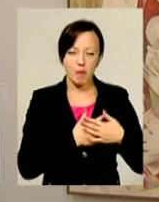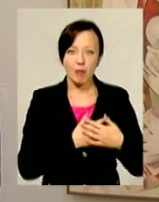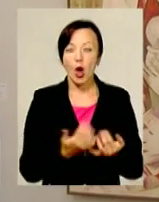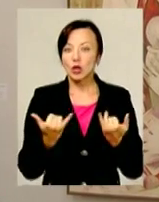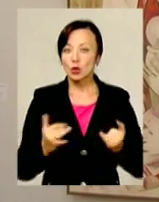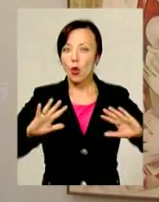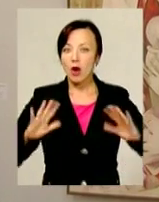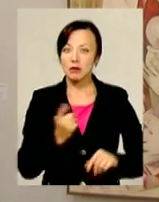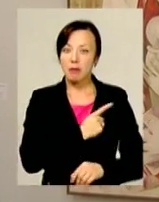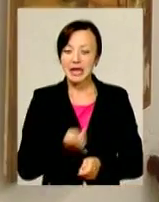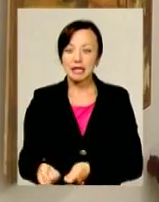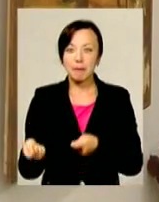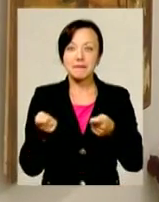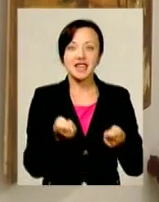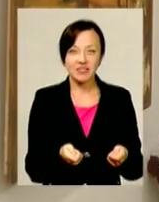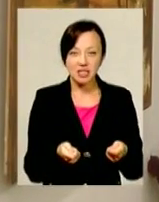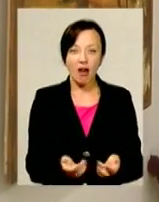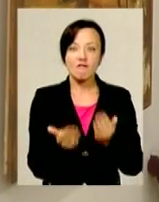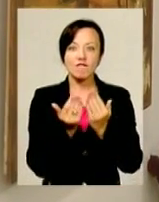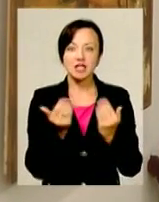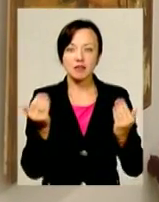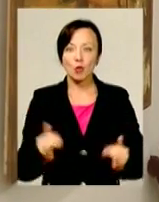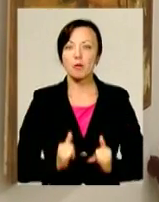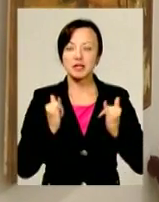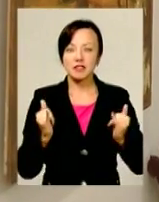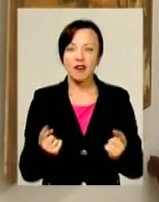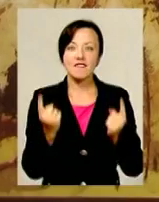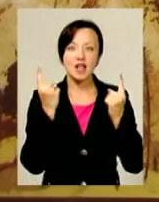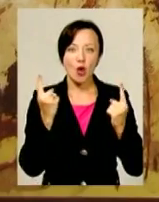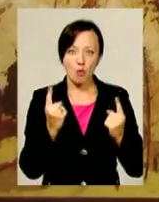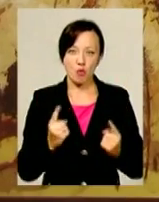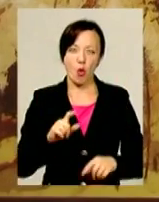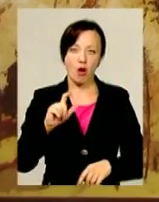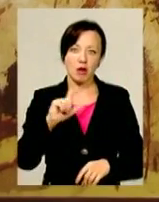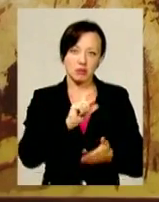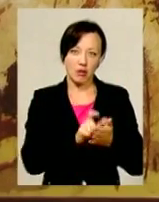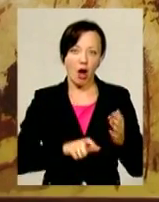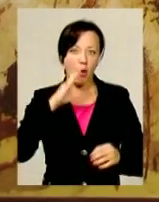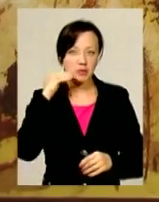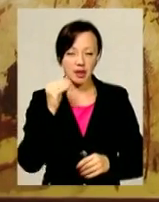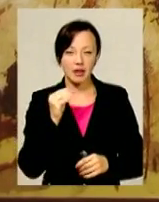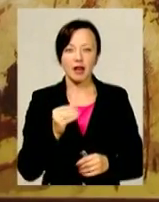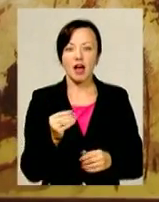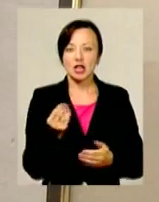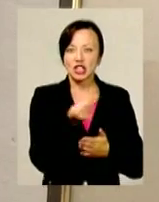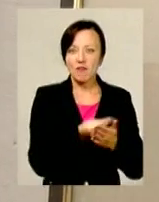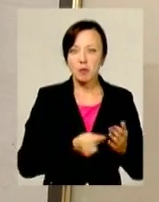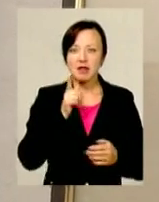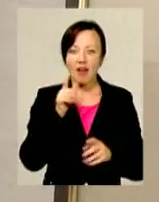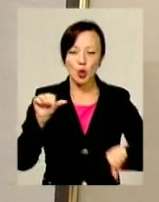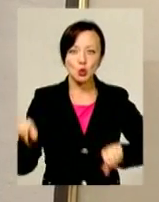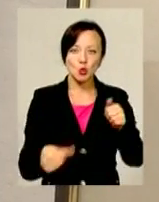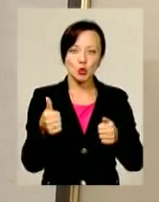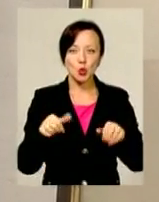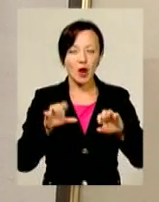разу митець привіз на рідну Хмельниччину виставку, присвячену великому Кобзареві. Це і живопис, і графіка, і навіть скульптура.